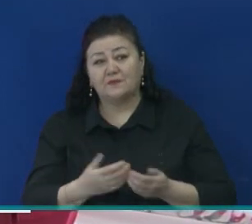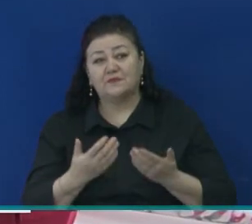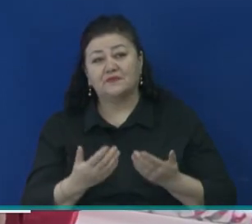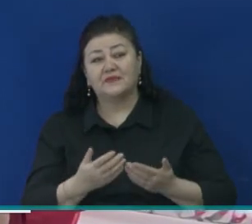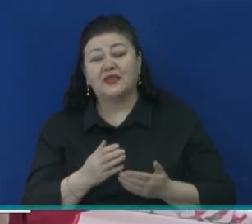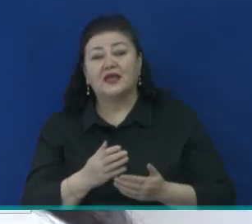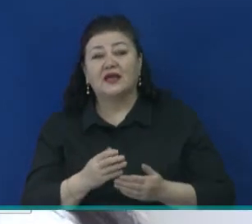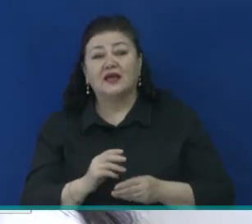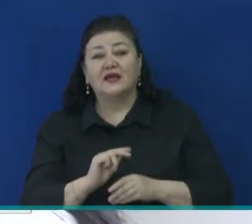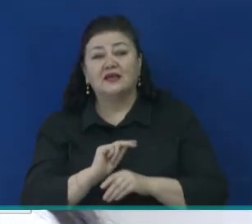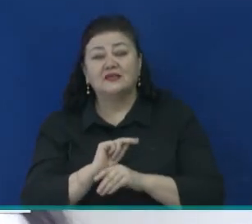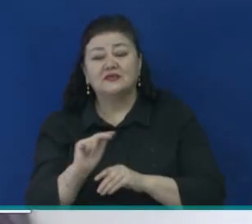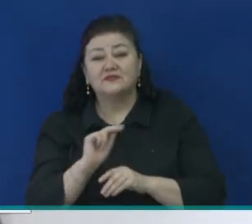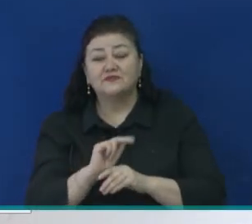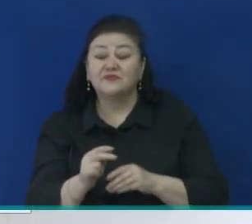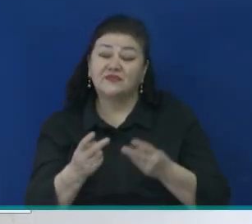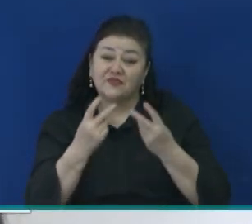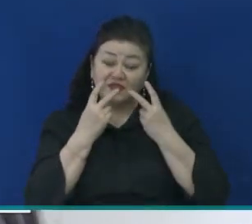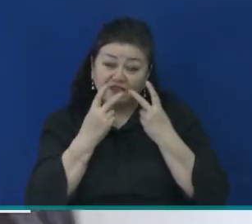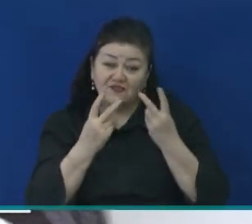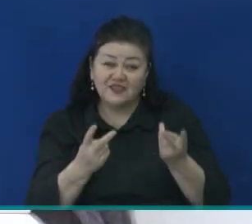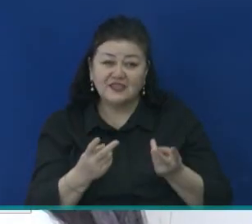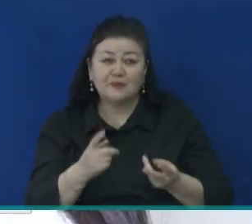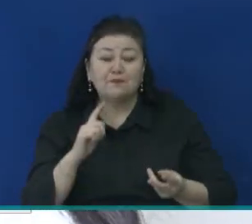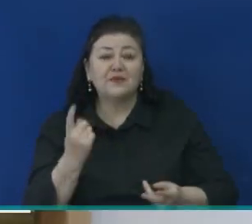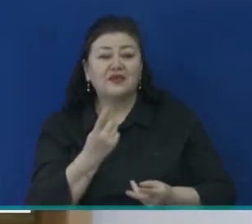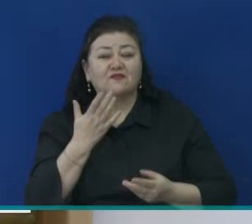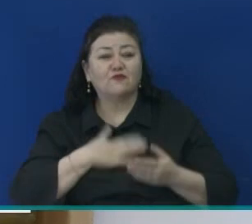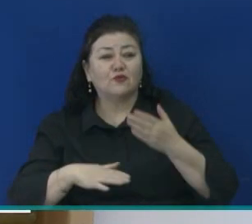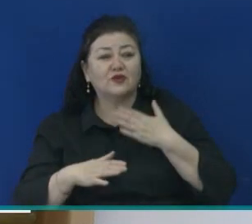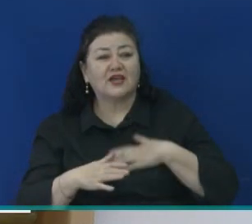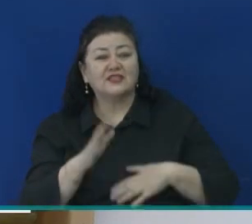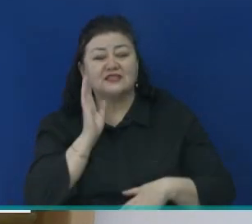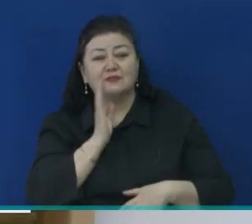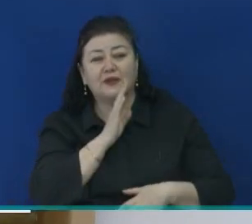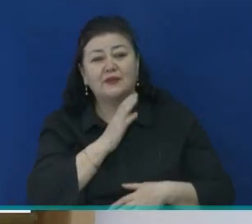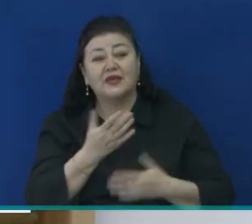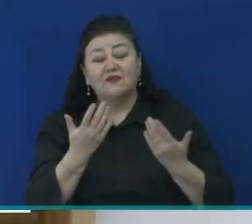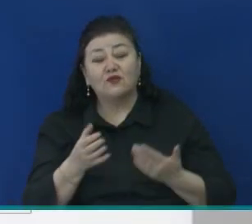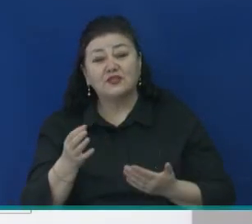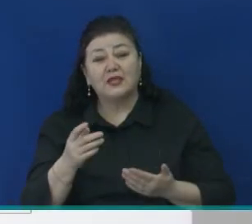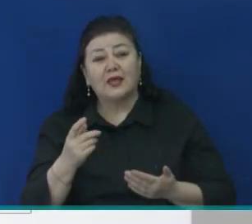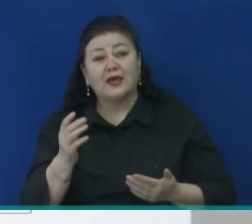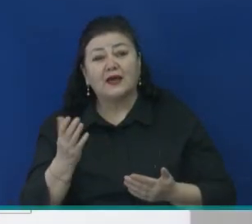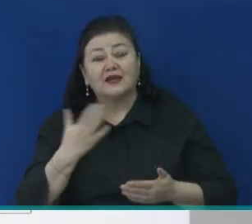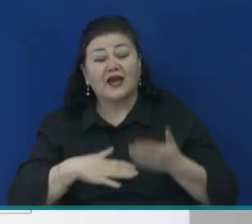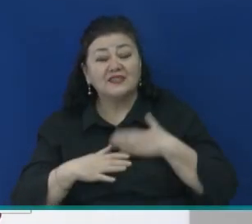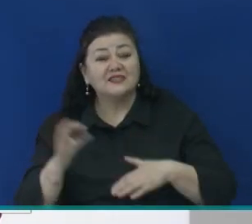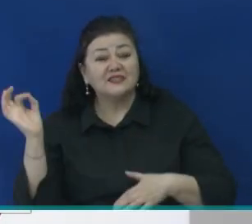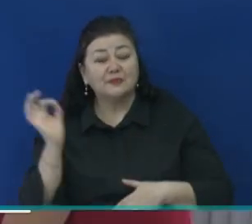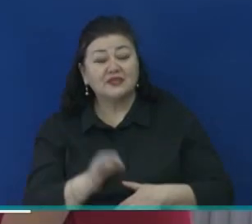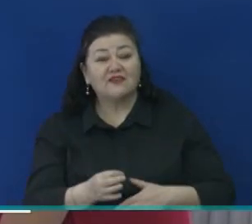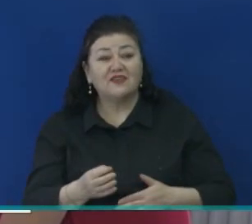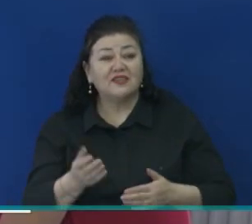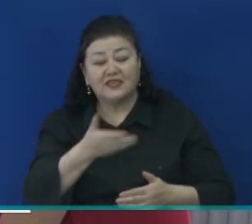ананың махаббатына ең алғаш куә болатын жандар. Ыстық сезімге толы сәттер ұмытылмайды. Ананың балаға деген